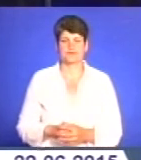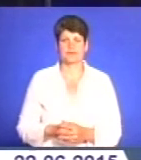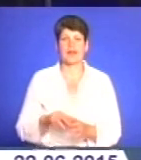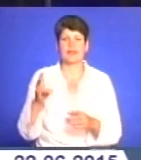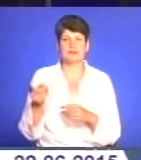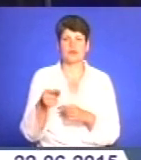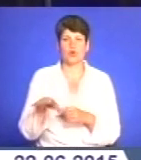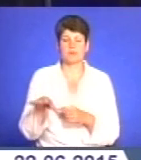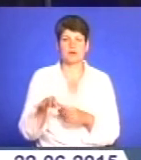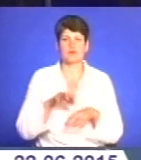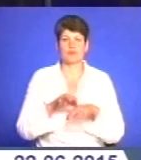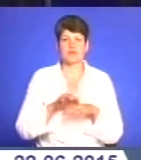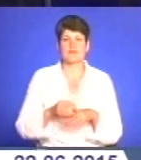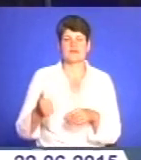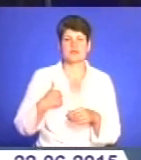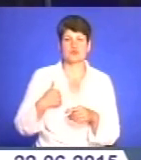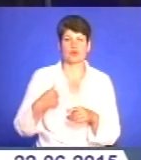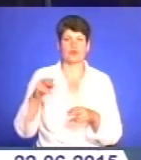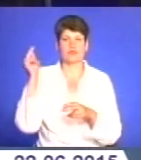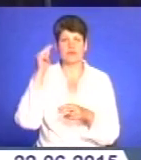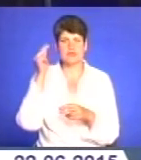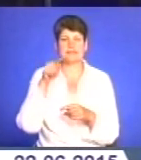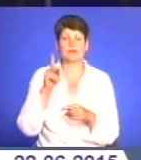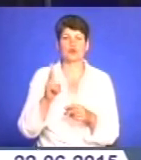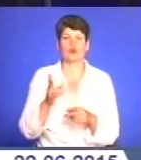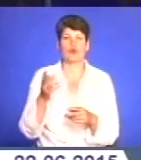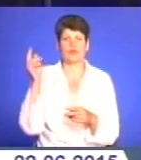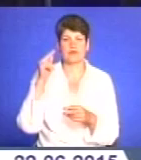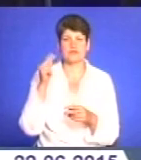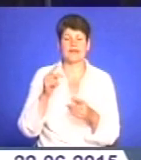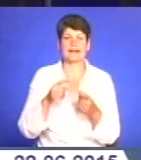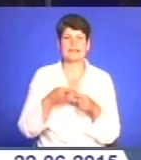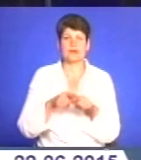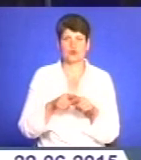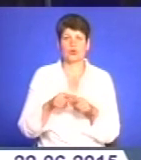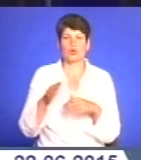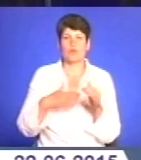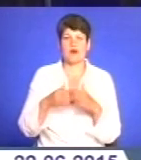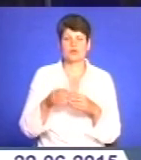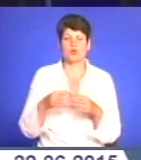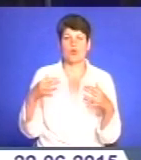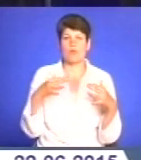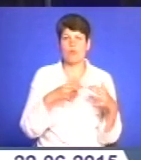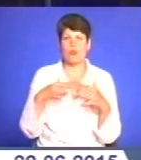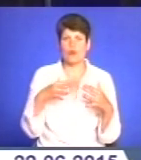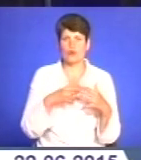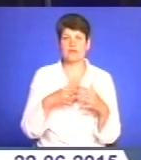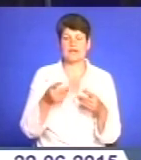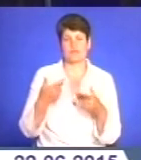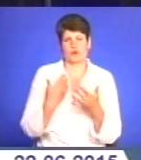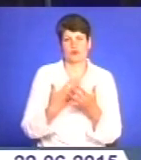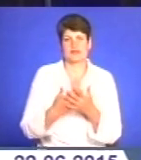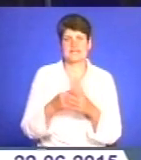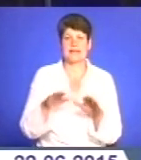На Тернопільщині проходить військовий вишкіл для тих, хто хоче освоїти техніку рукопашного бою, розумітися на мінно-підривній справі та орієнтуватися